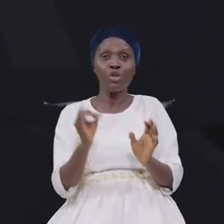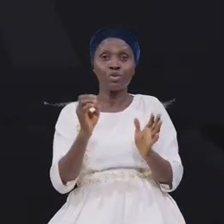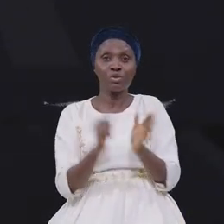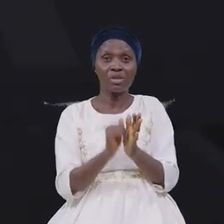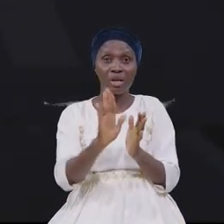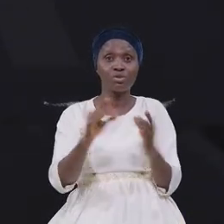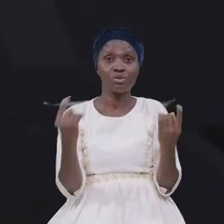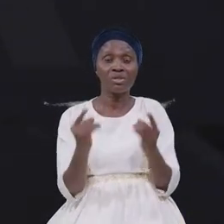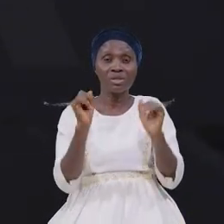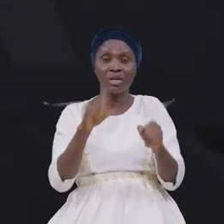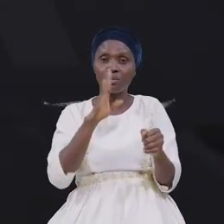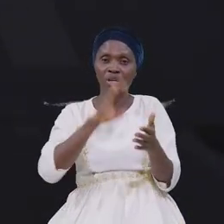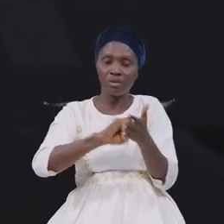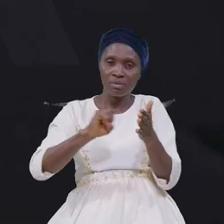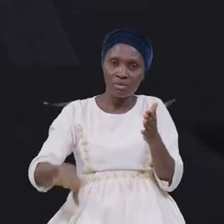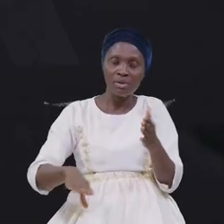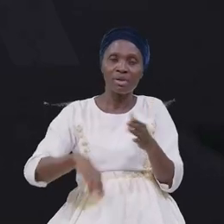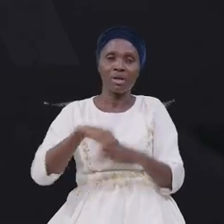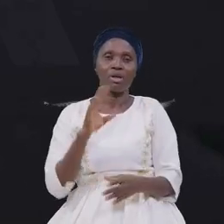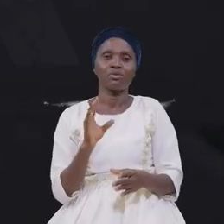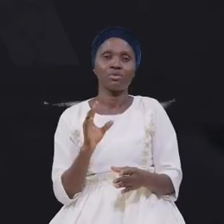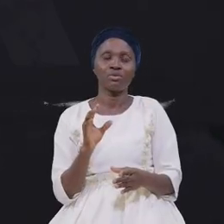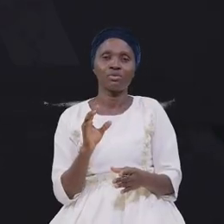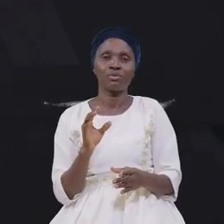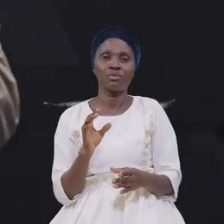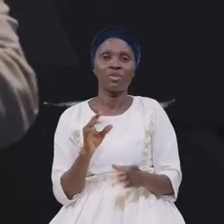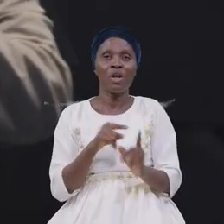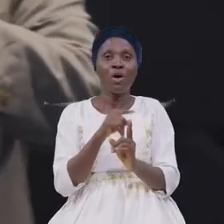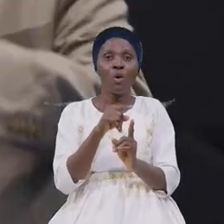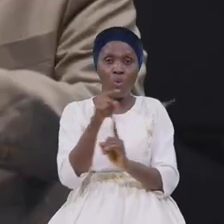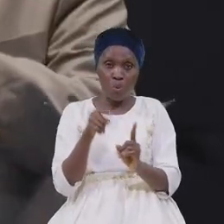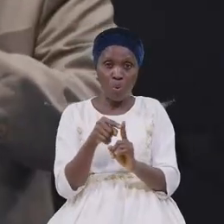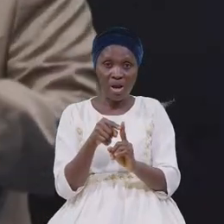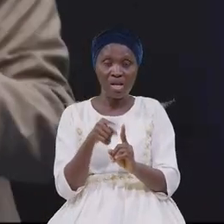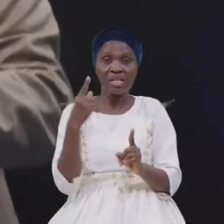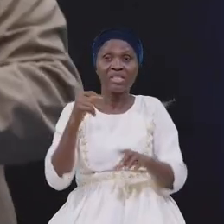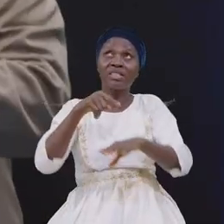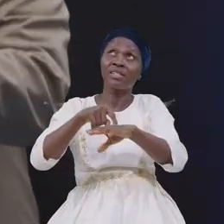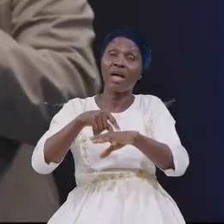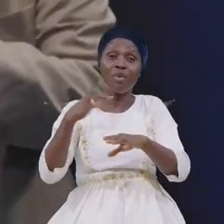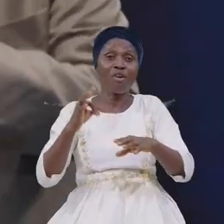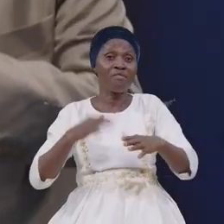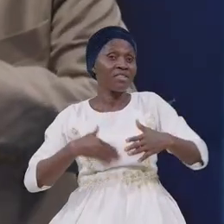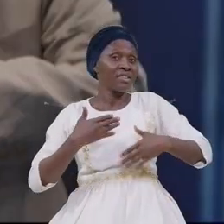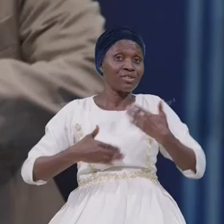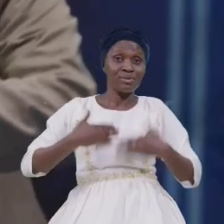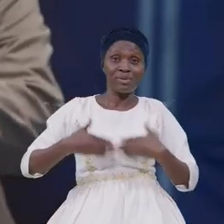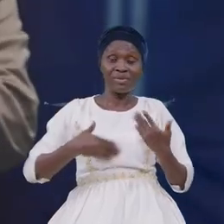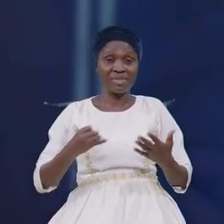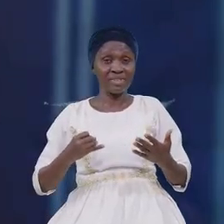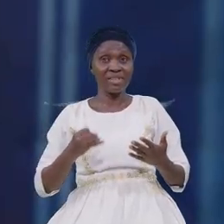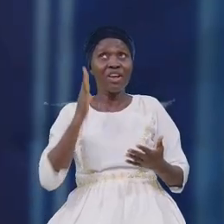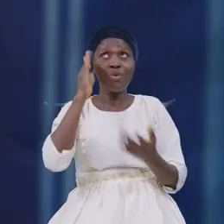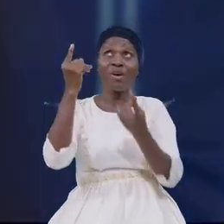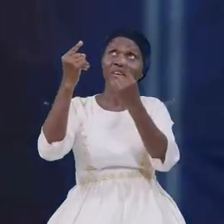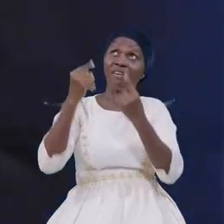Repentez-vous donc et convertissez-vous pour que vos péchés soient effacés, afin que des temps de rafraîchissement